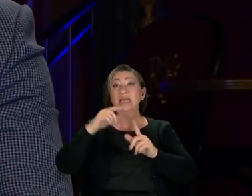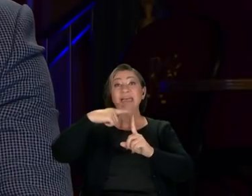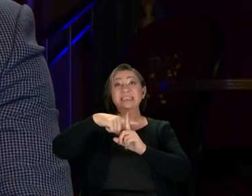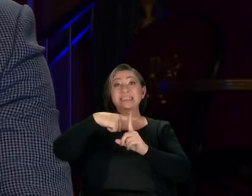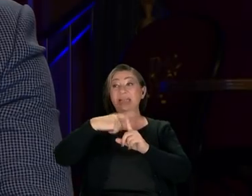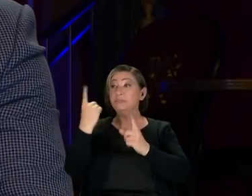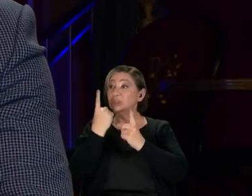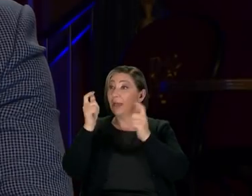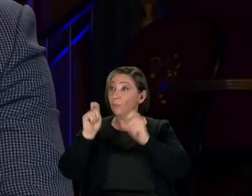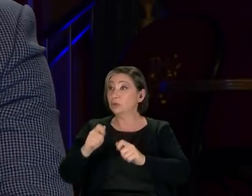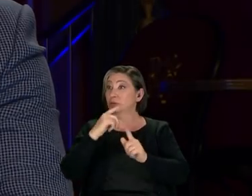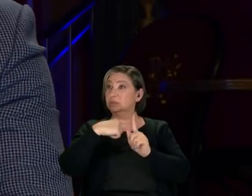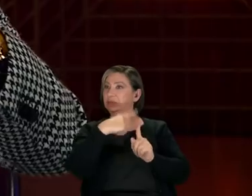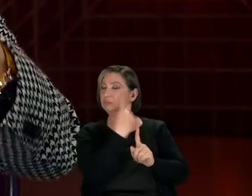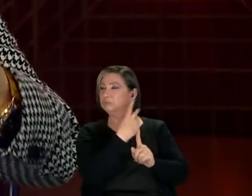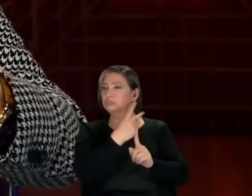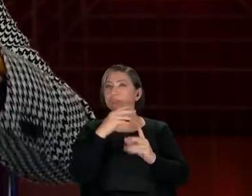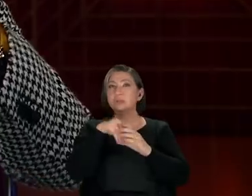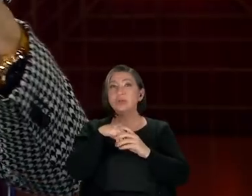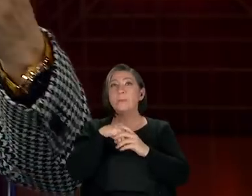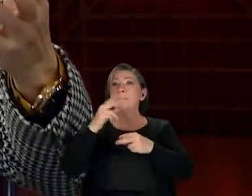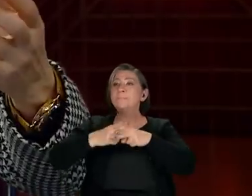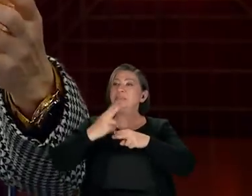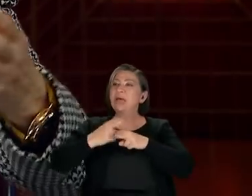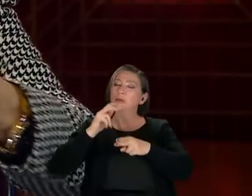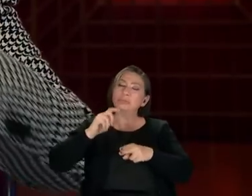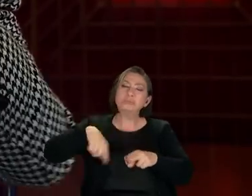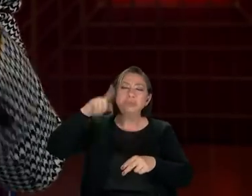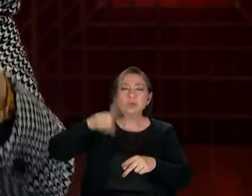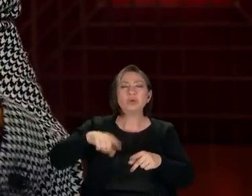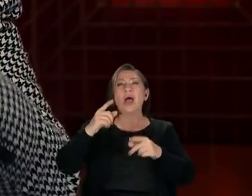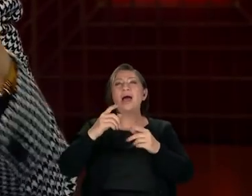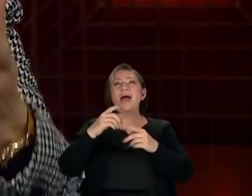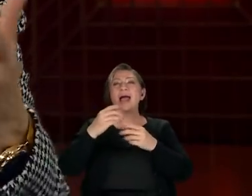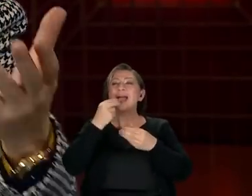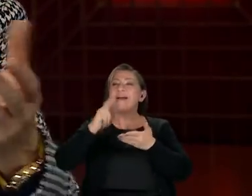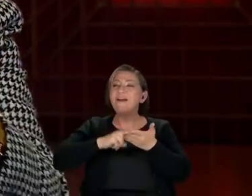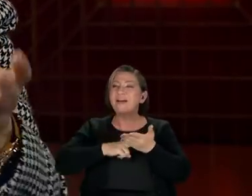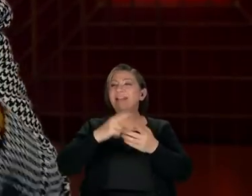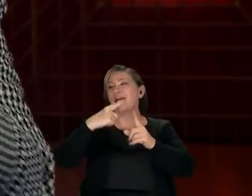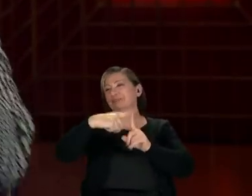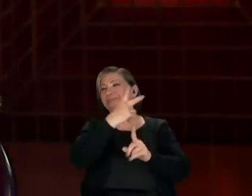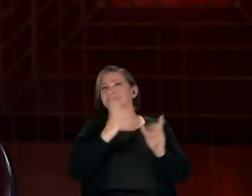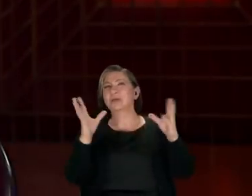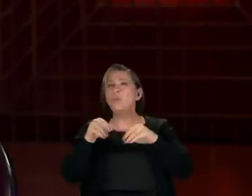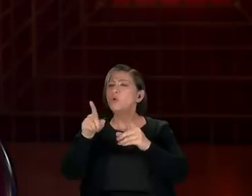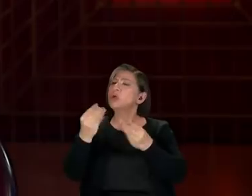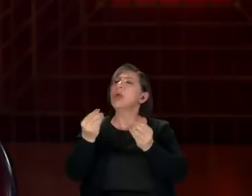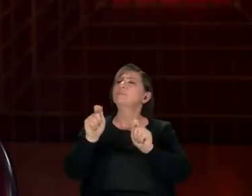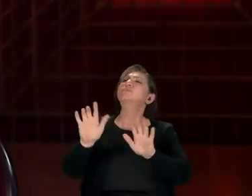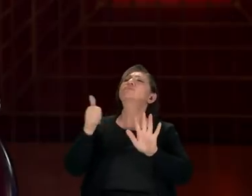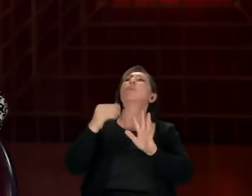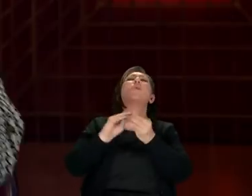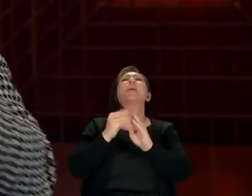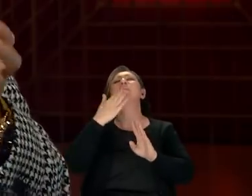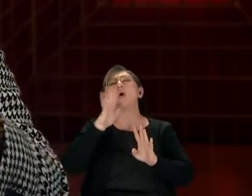Hristiyanlıkla ilgili bir şey yapıyorlarsa işte efendim pazar günü ayin kahvaltıları bilmem ne falan yapıyorlarsa evet ha bunlar bunu yapsınlar